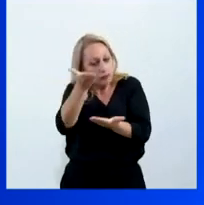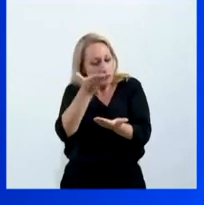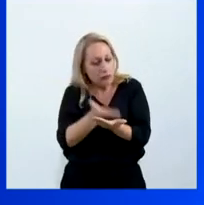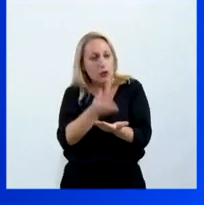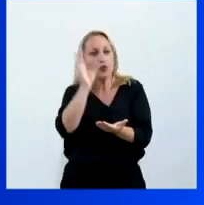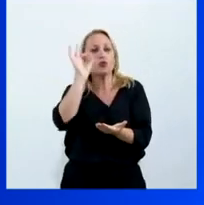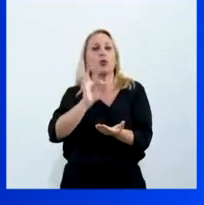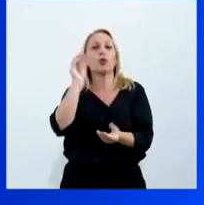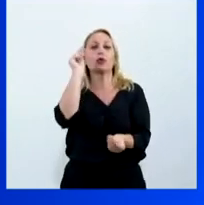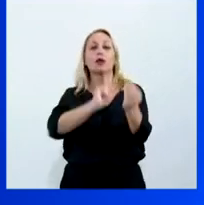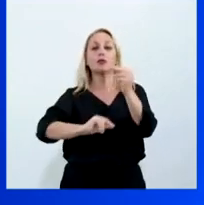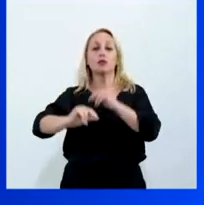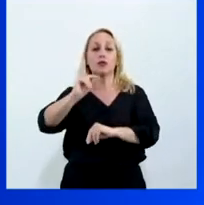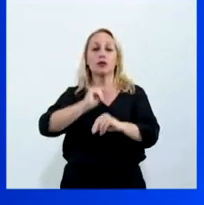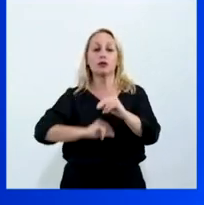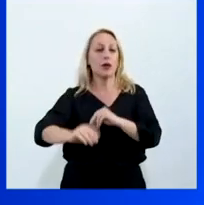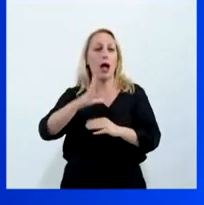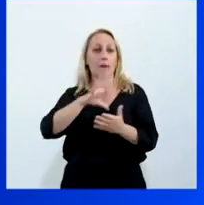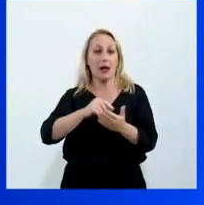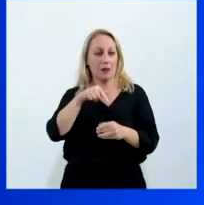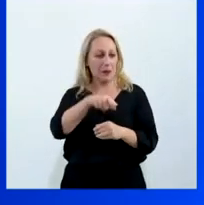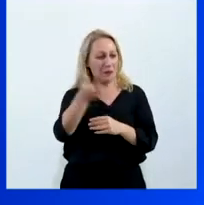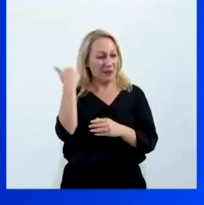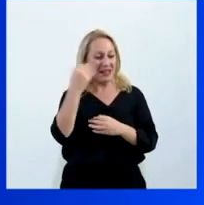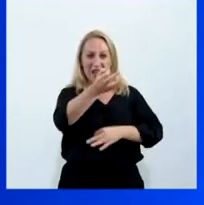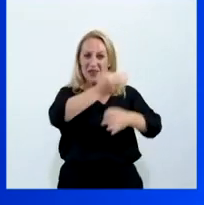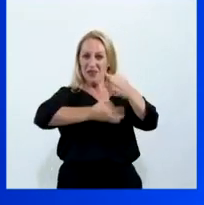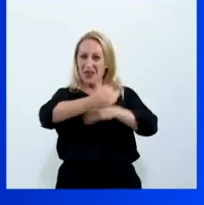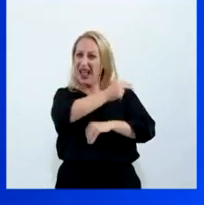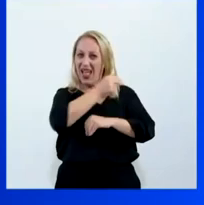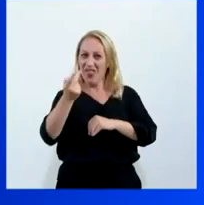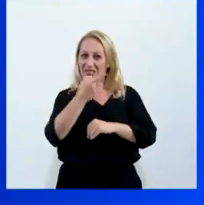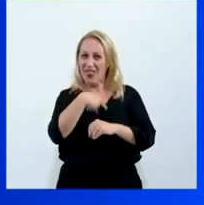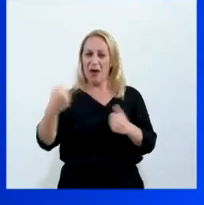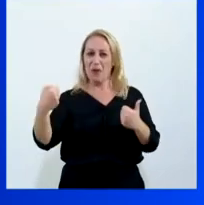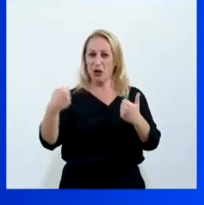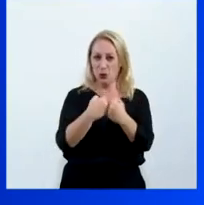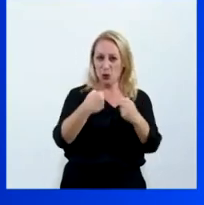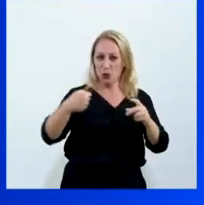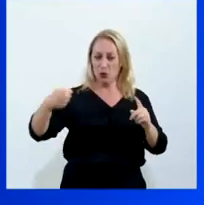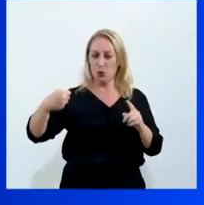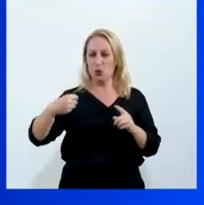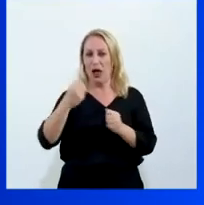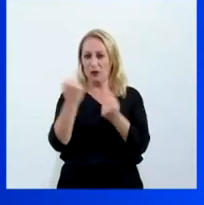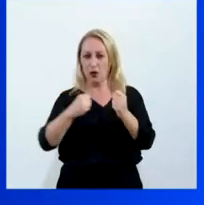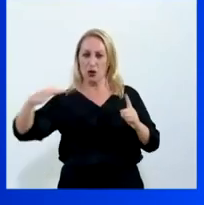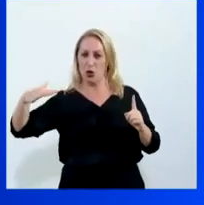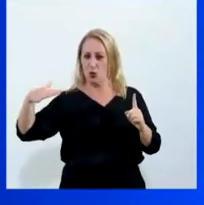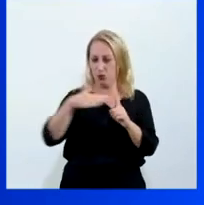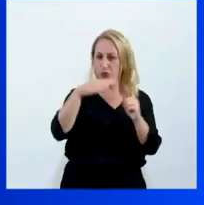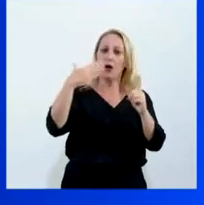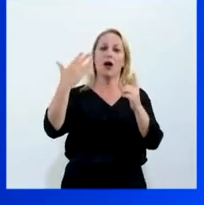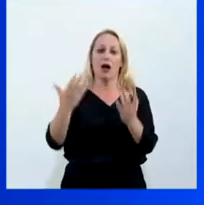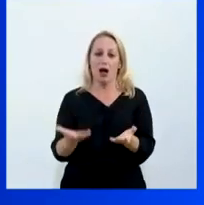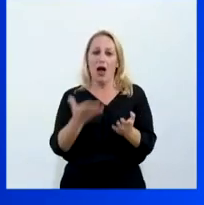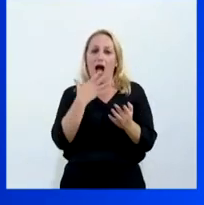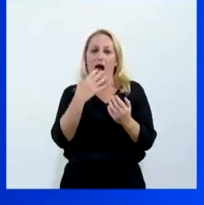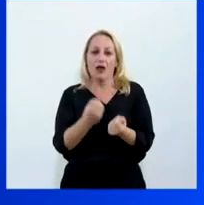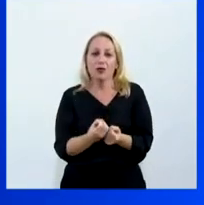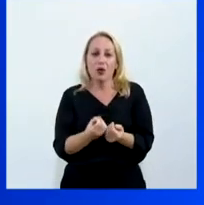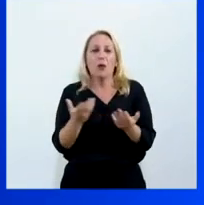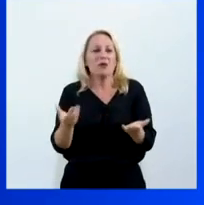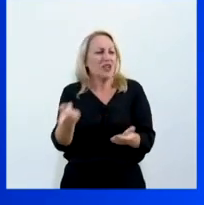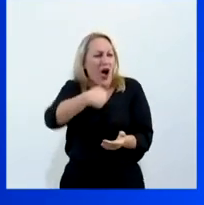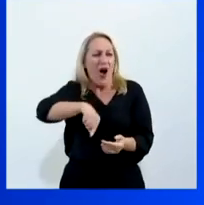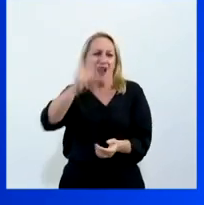ώστε να μπορέσουμε να αντιμετωπίσουμε παθογένεια σαν και αυτή την οποία περιγράψατε. Ναι, είναι δύσκολο να εξηγηθεί γιατί κάποιος άνθρωπος, επειδή έχω άποψη, όπως